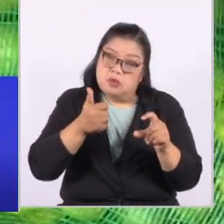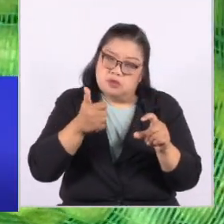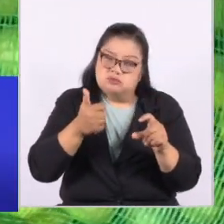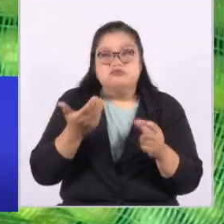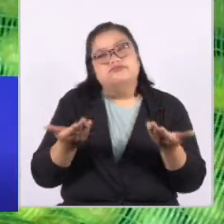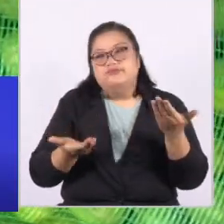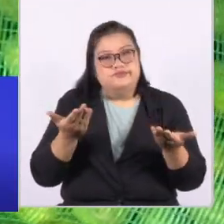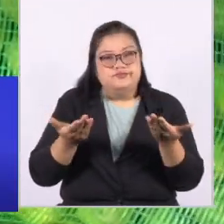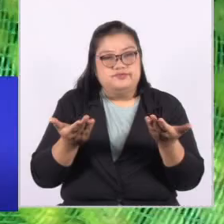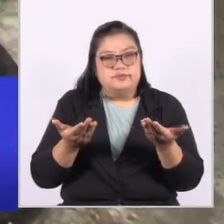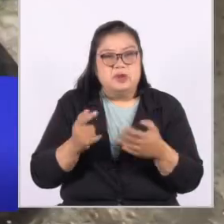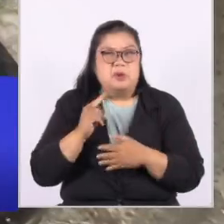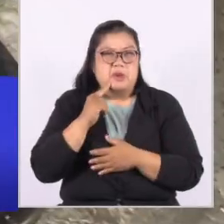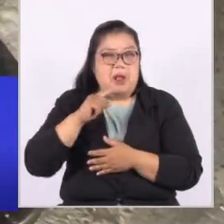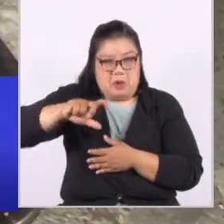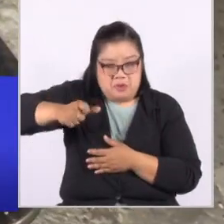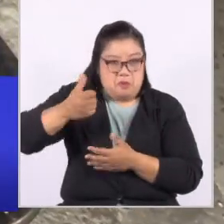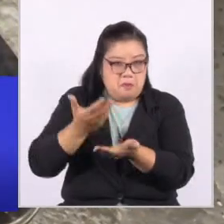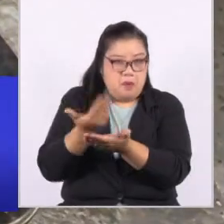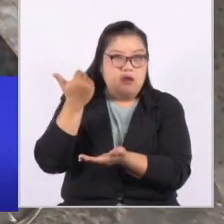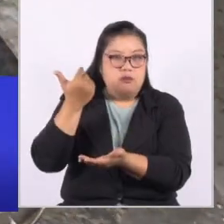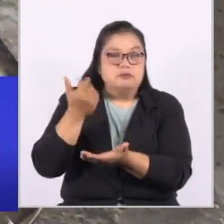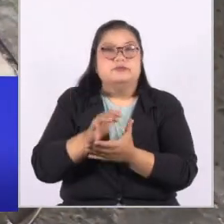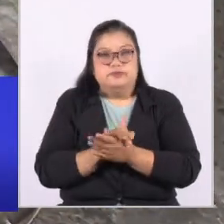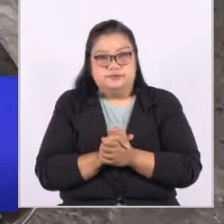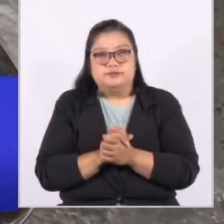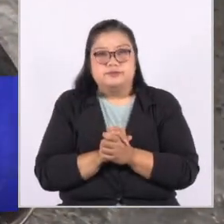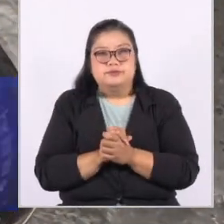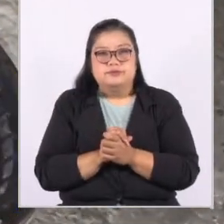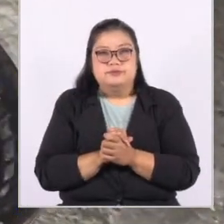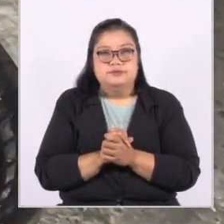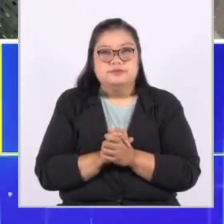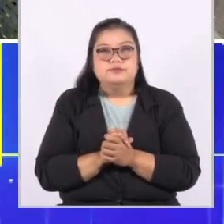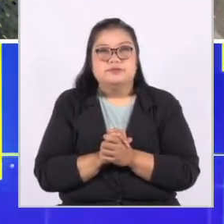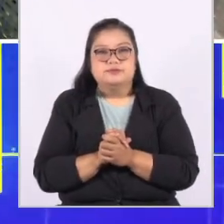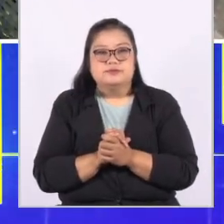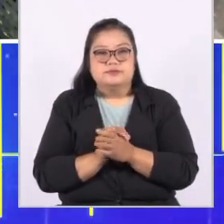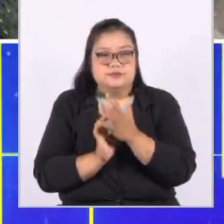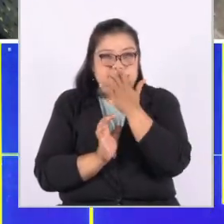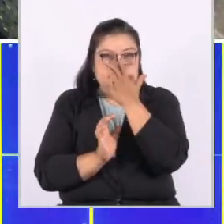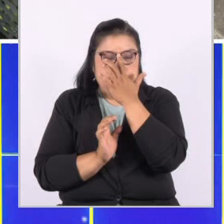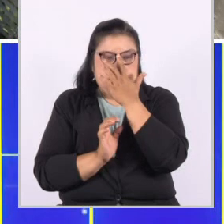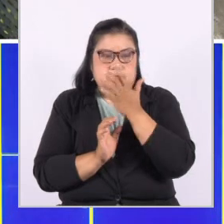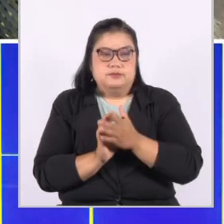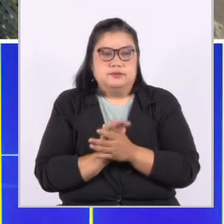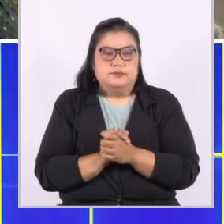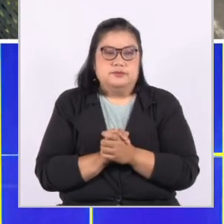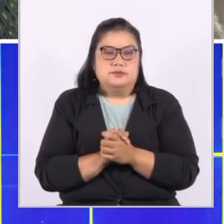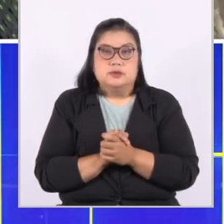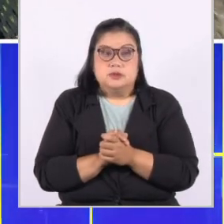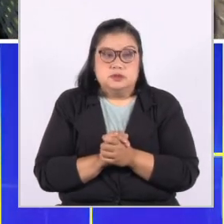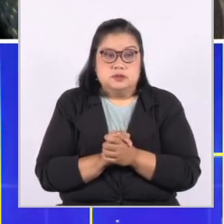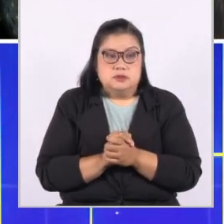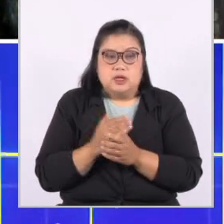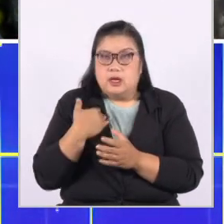หนึ่งตัวเลือกนะเพราะว่ามะนาวมันแพงค่ะเอ่อนะเราที่ปลูกไว้อยู่ไหน